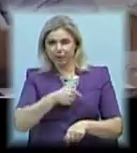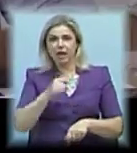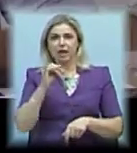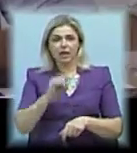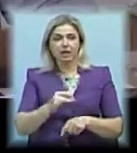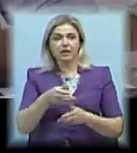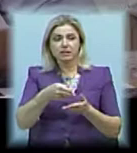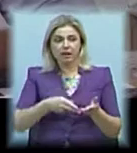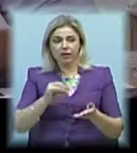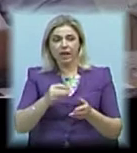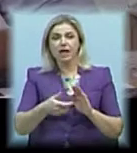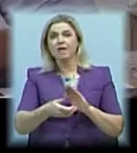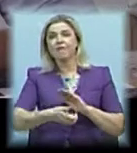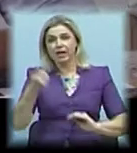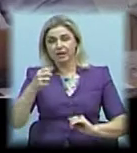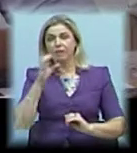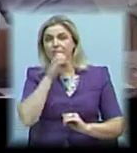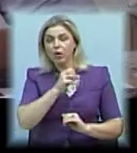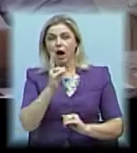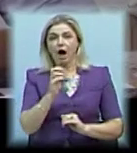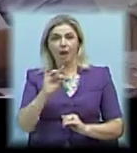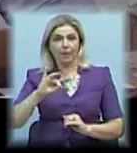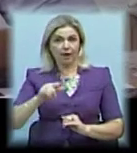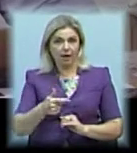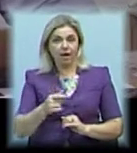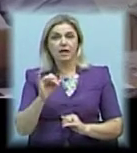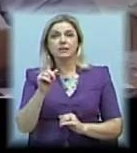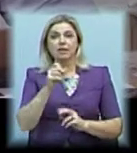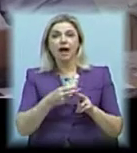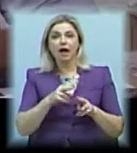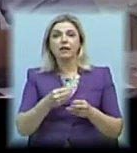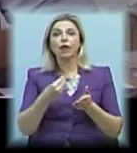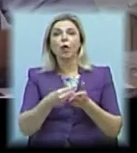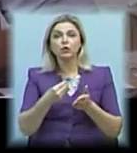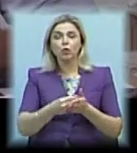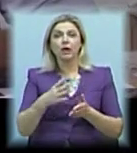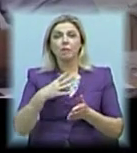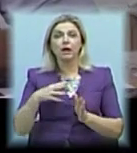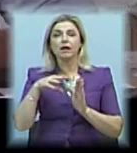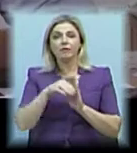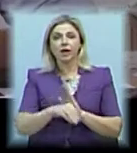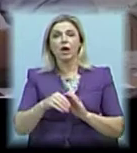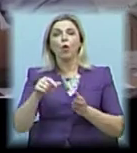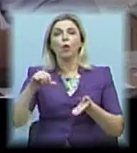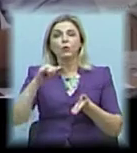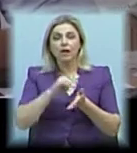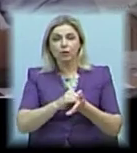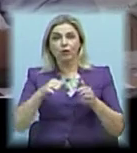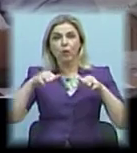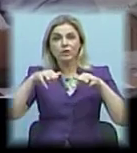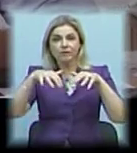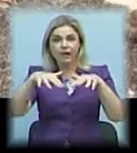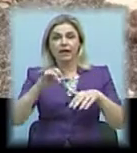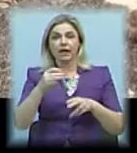гофри, звідти витягли кабель. В результаті цієї реконструкції, згідно кошторису, було передбачено встановлення освітлення. Під це